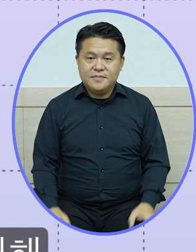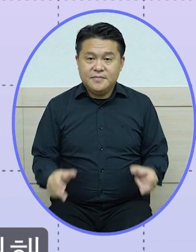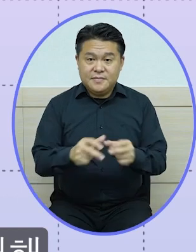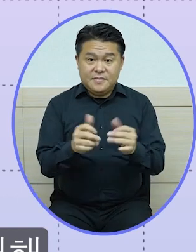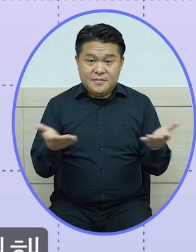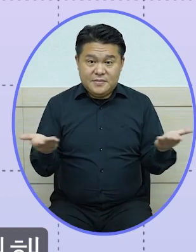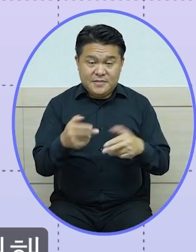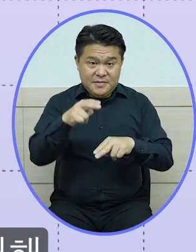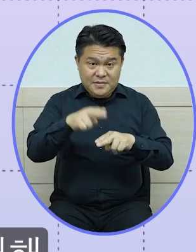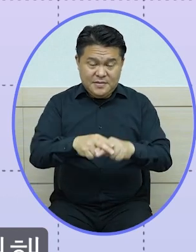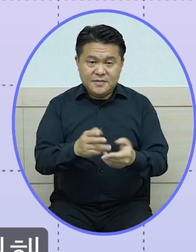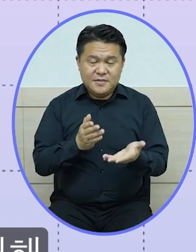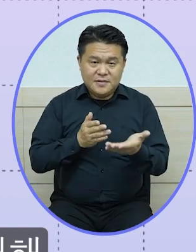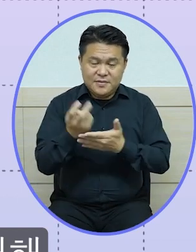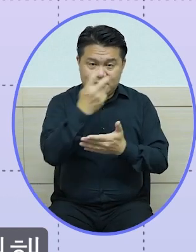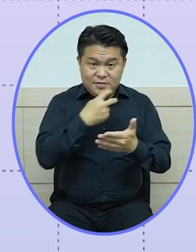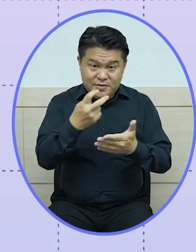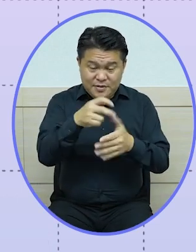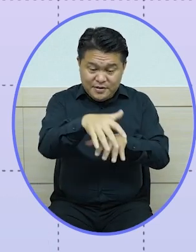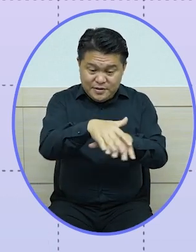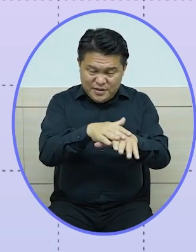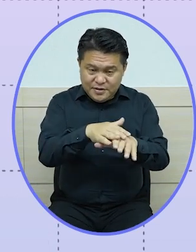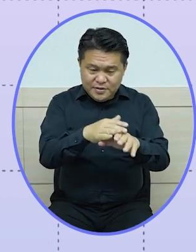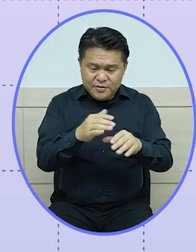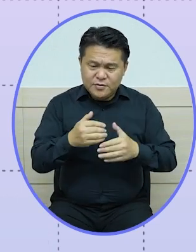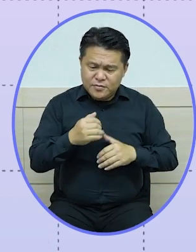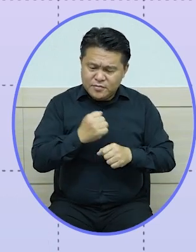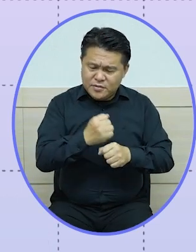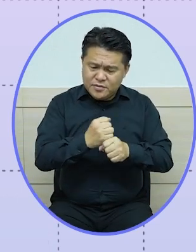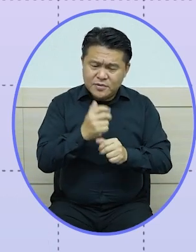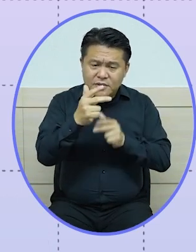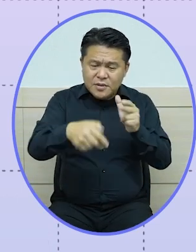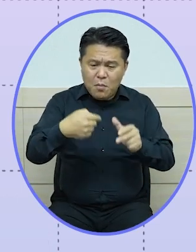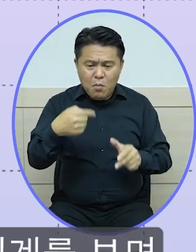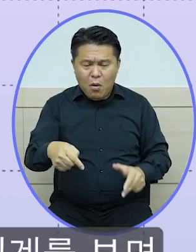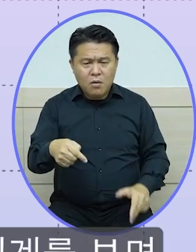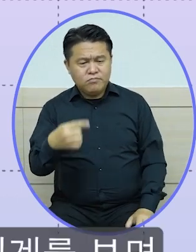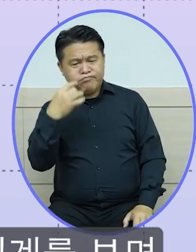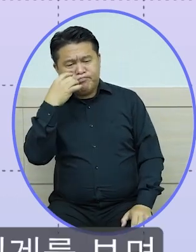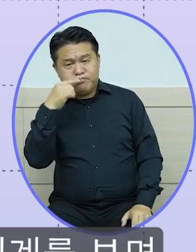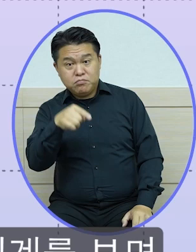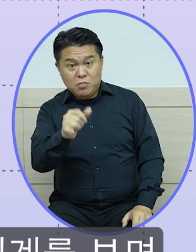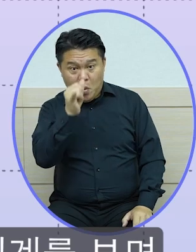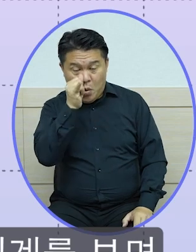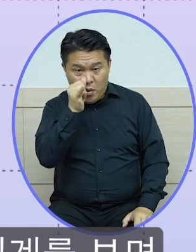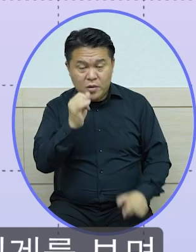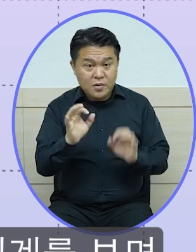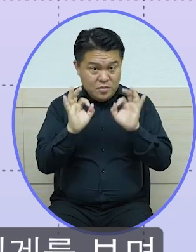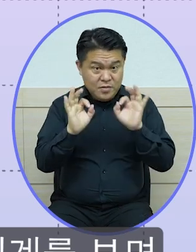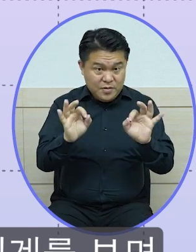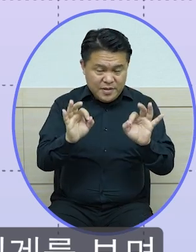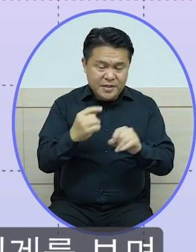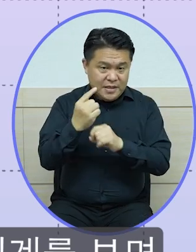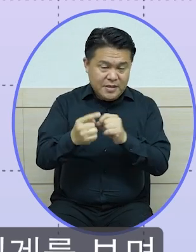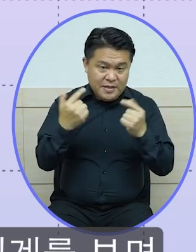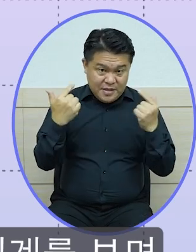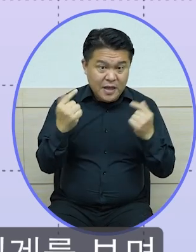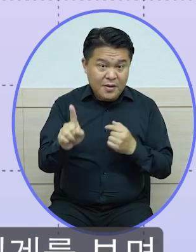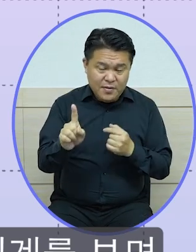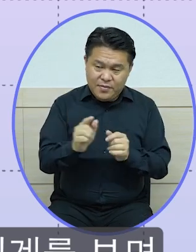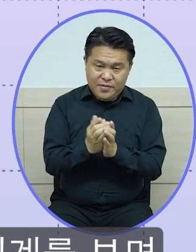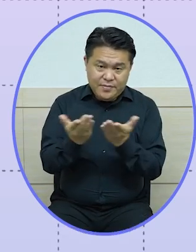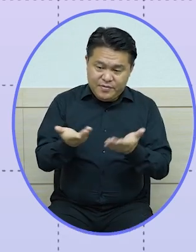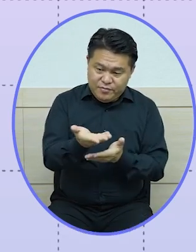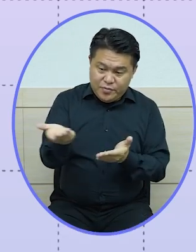장애인 일자리 전문관리체계 구축사업에 대해 조금은 생소하실 수 있으실 텐데요. 매년 배포해드리는 장애인 일자리 사업 안내 추진